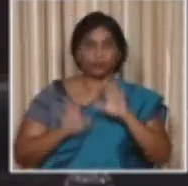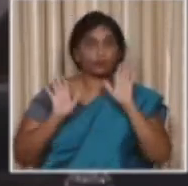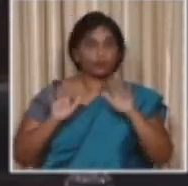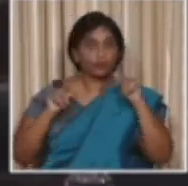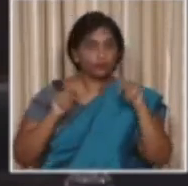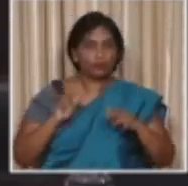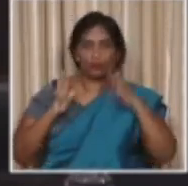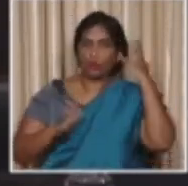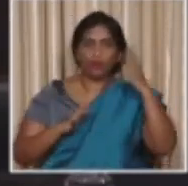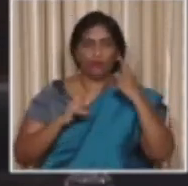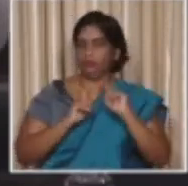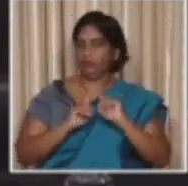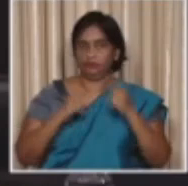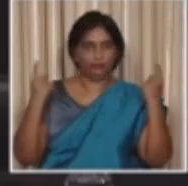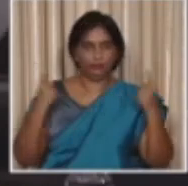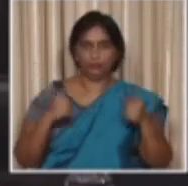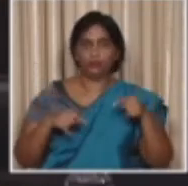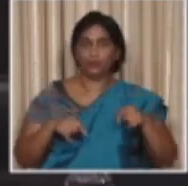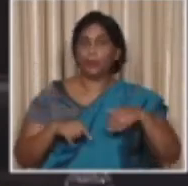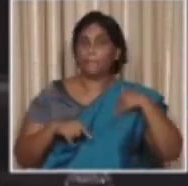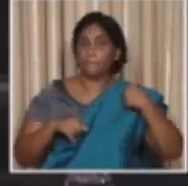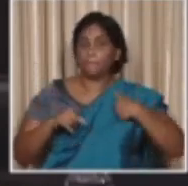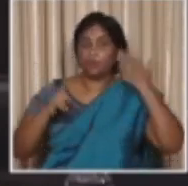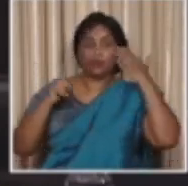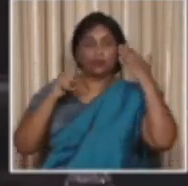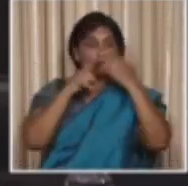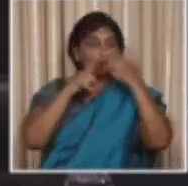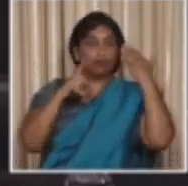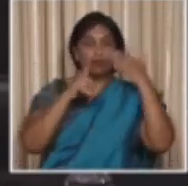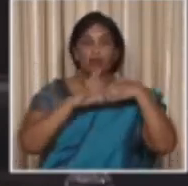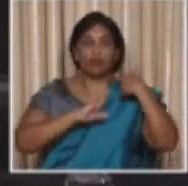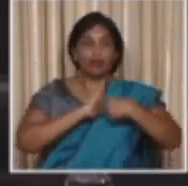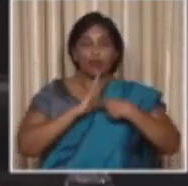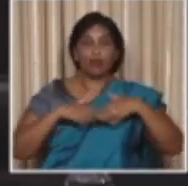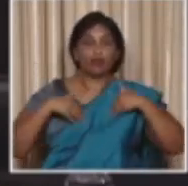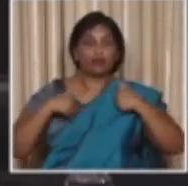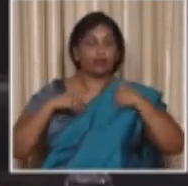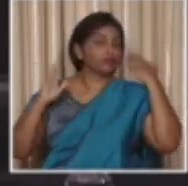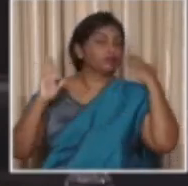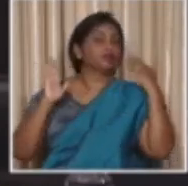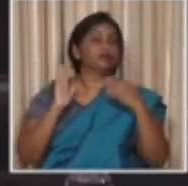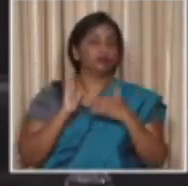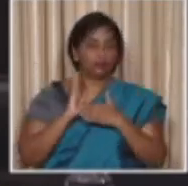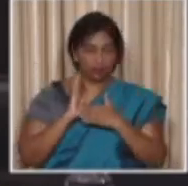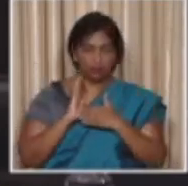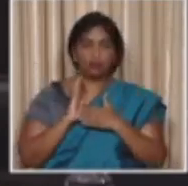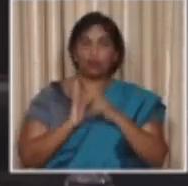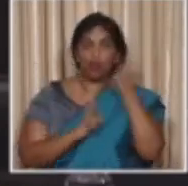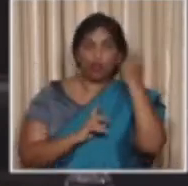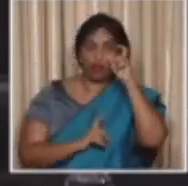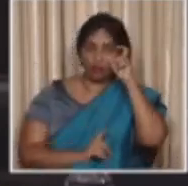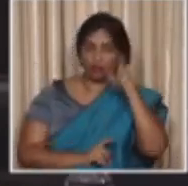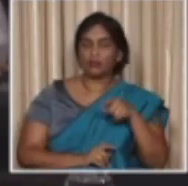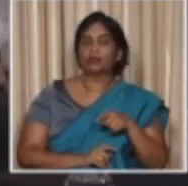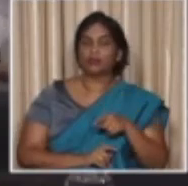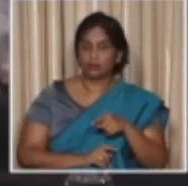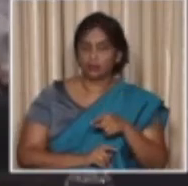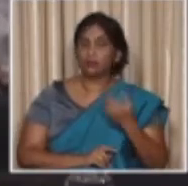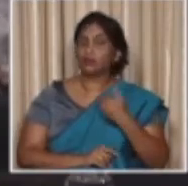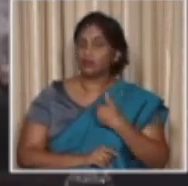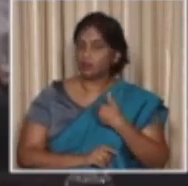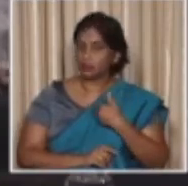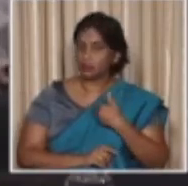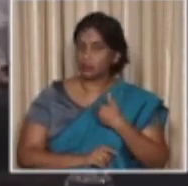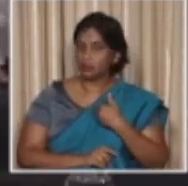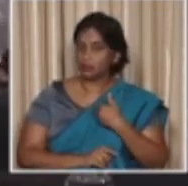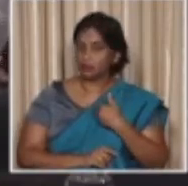දැන් ලෝකයේ තත්ත්වය වෙනස් ඒව ප්‍රධාන නිර්ණායක නෙමෙයි රටක සෞඛ්‍ය පද්ධතිය පිළිබඳ හොයා බලන්න අපේ